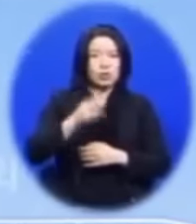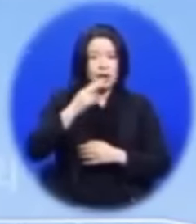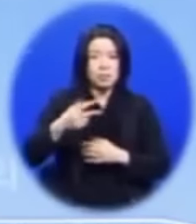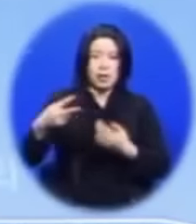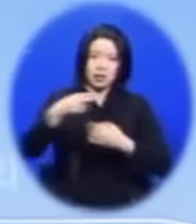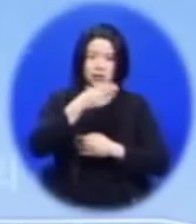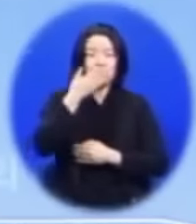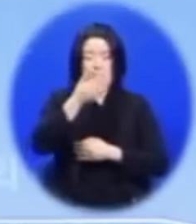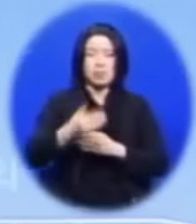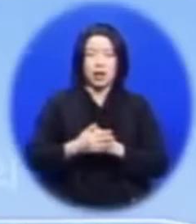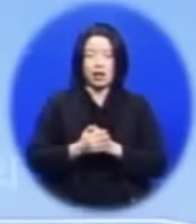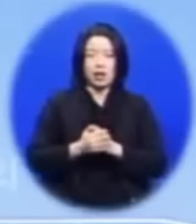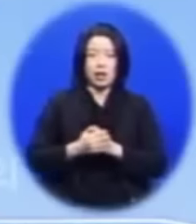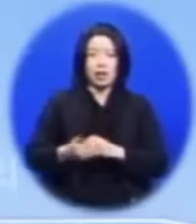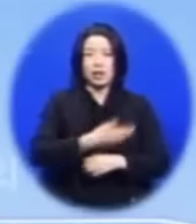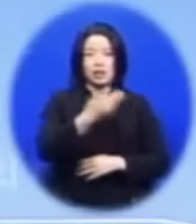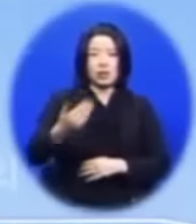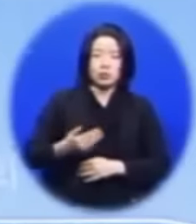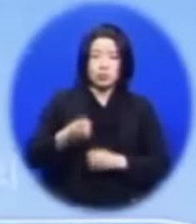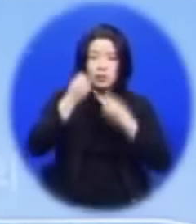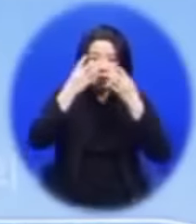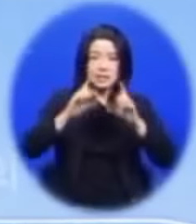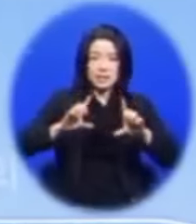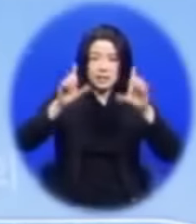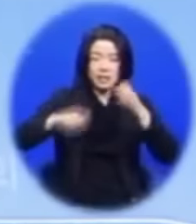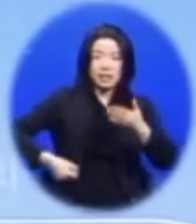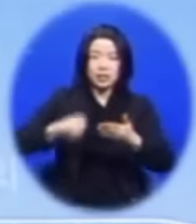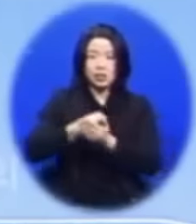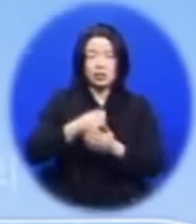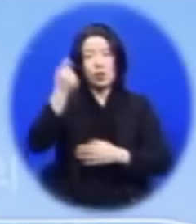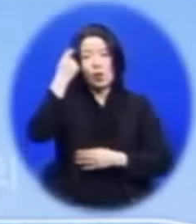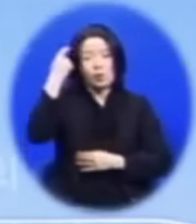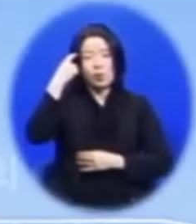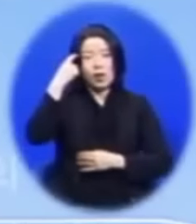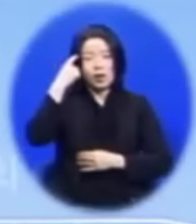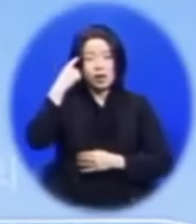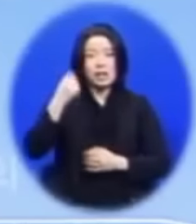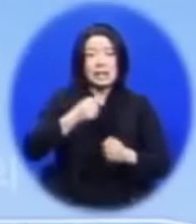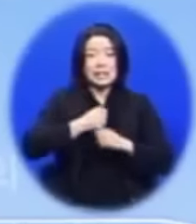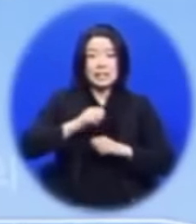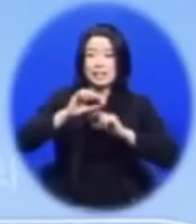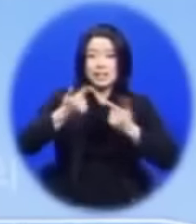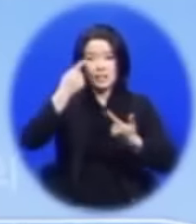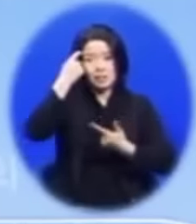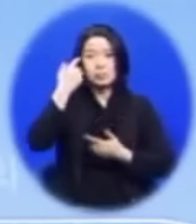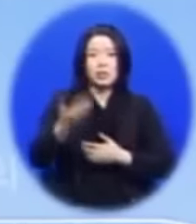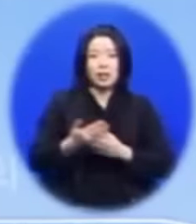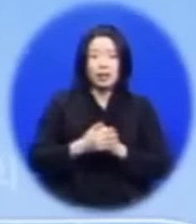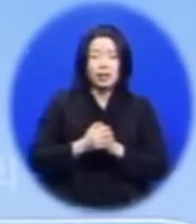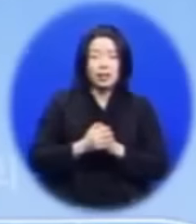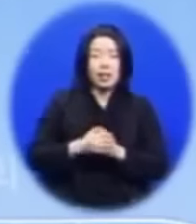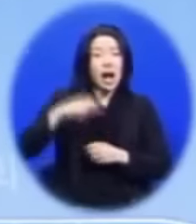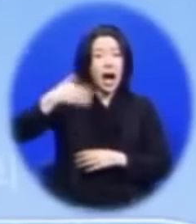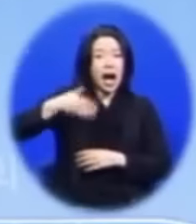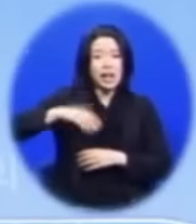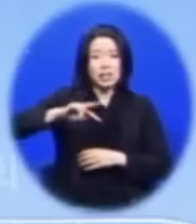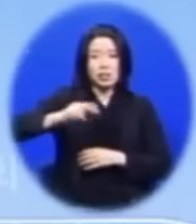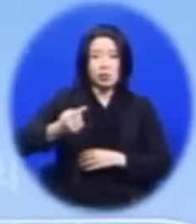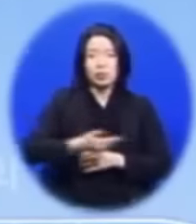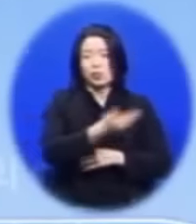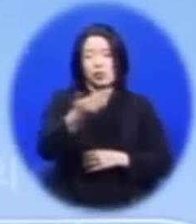끊습니다 여러분 새해 결심 왜 안 지켜지지 아직도